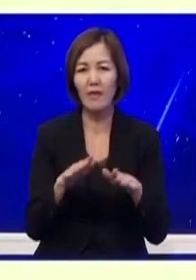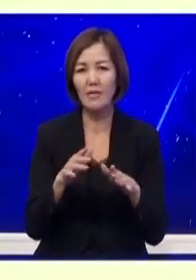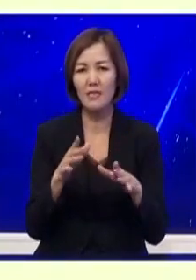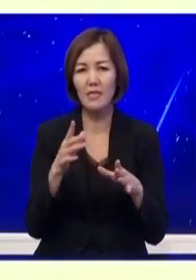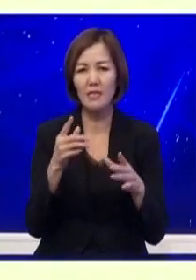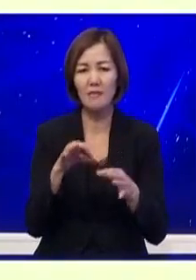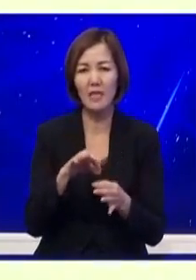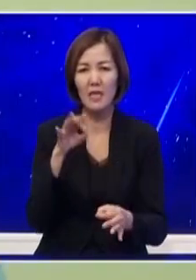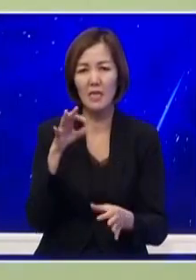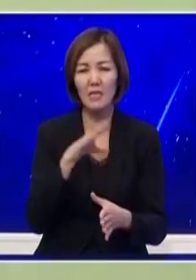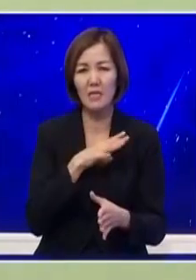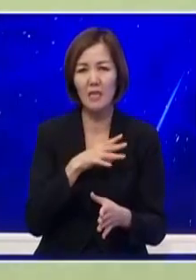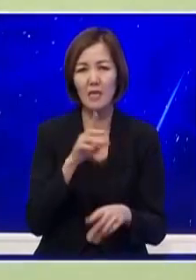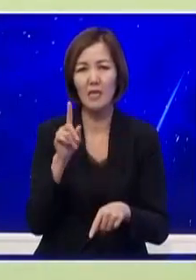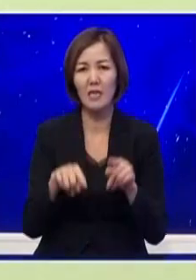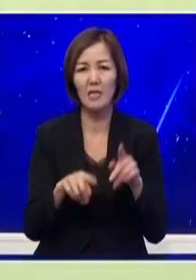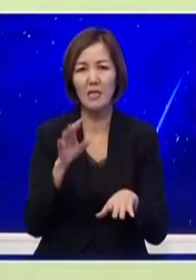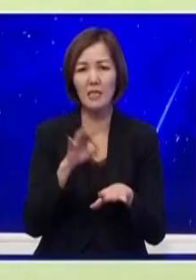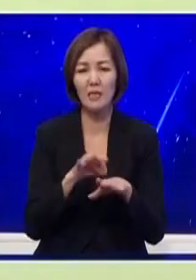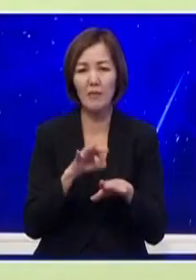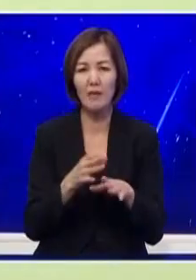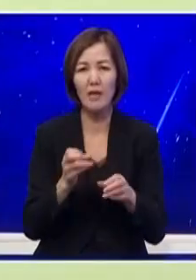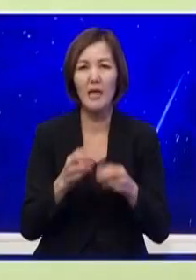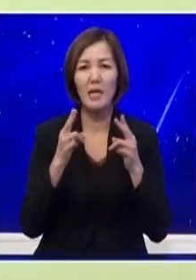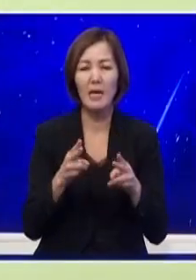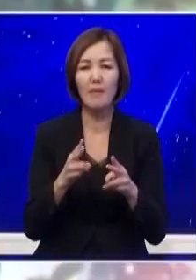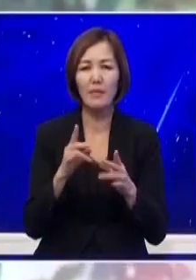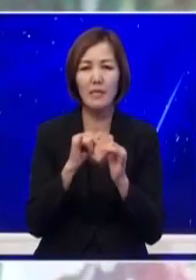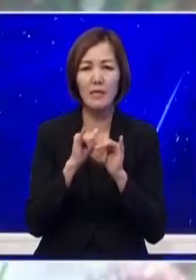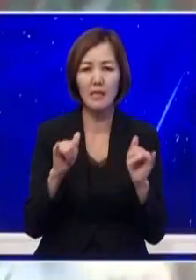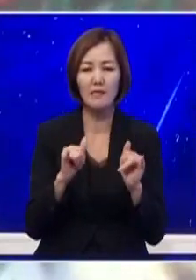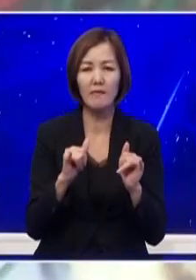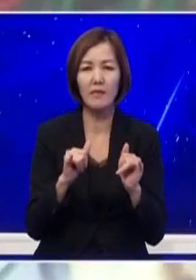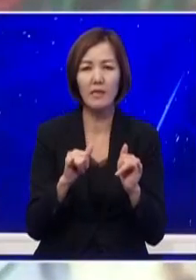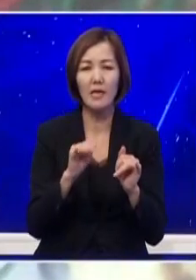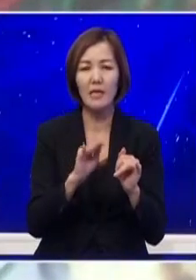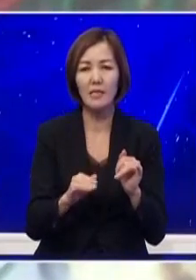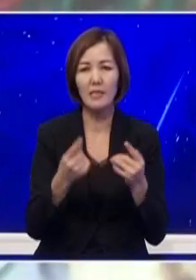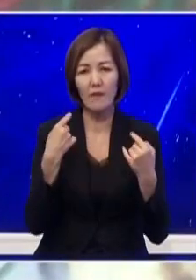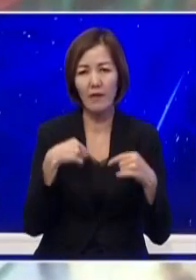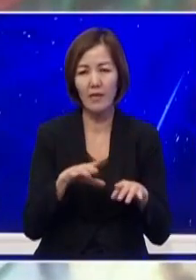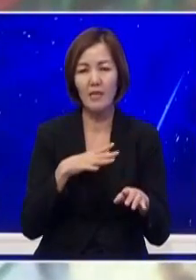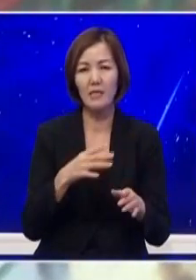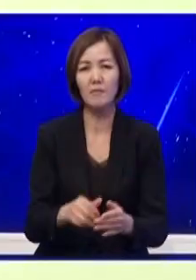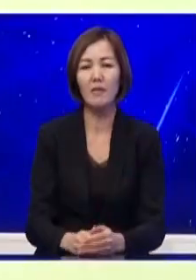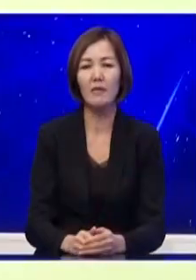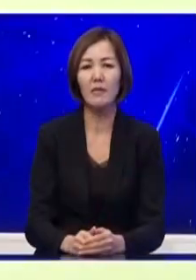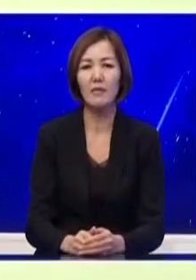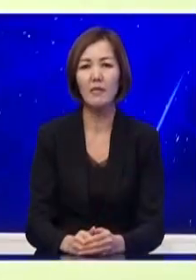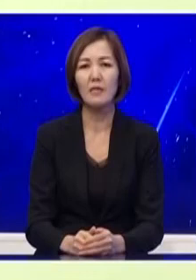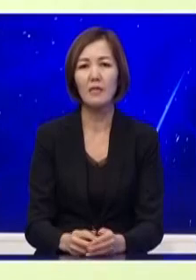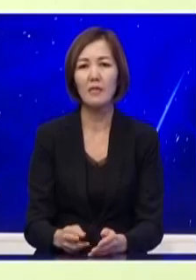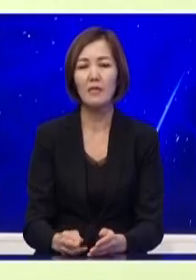постоянно срыгивал. Это очень редкий случай заболевания и опасный для развития детского организма, говорят специалисты. Мне